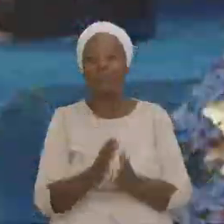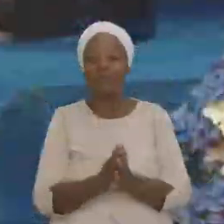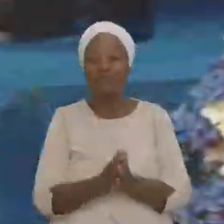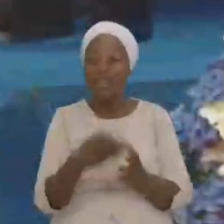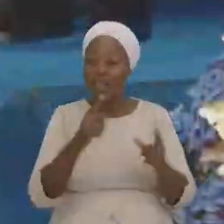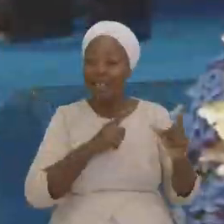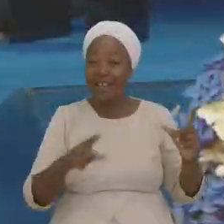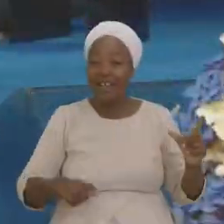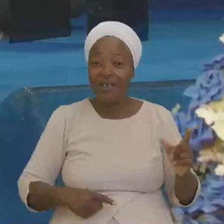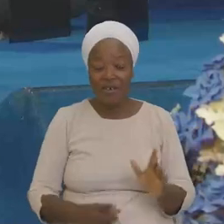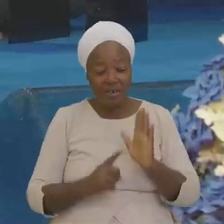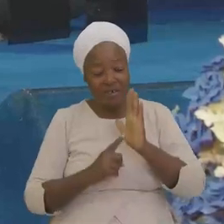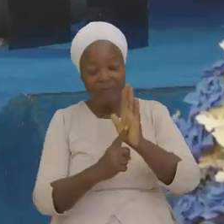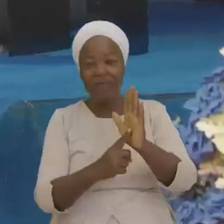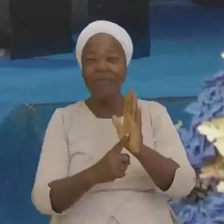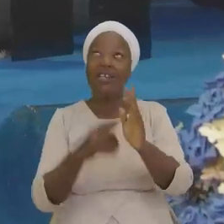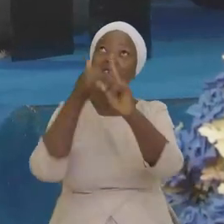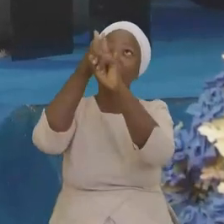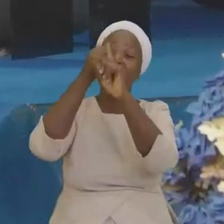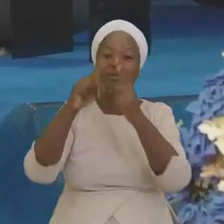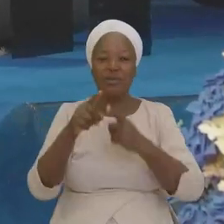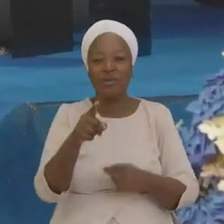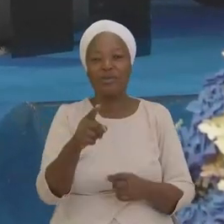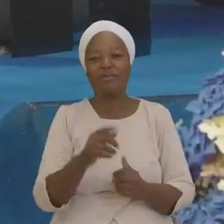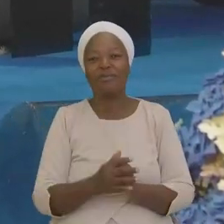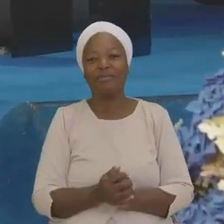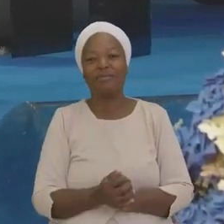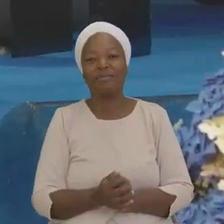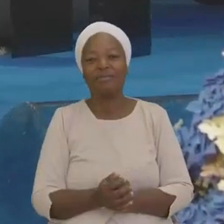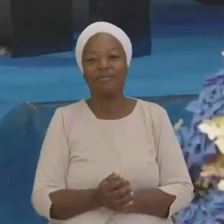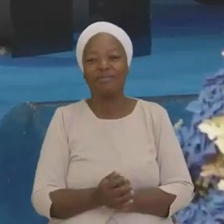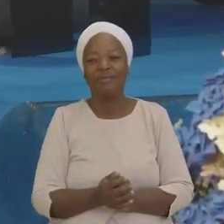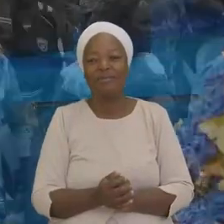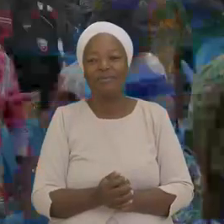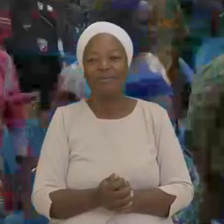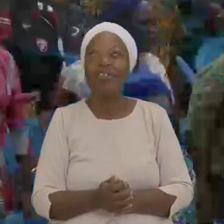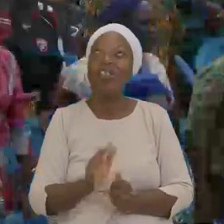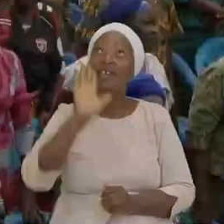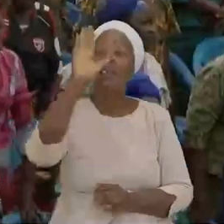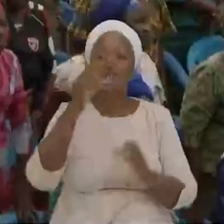Que Dieu vous bénisse. Que Dieu se révèle à vous.